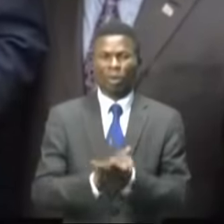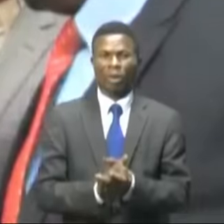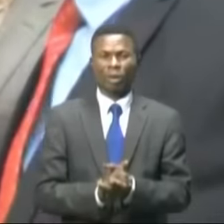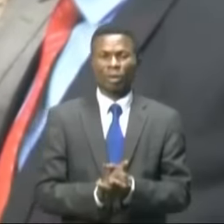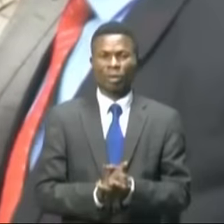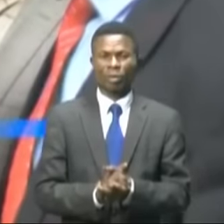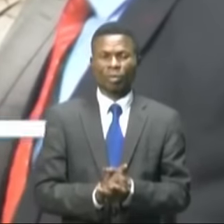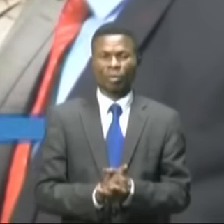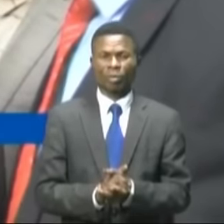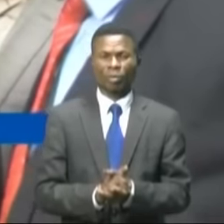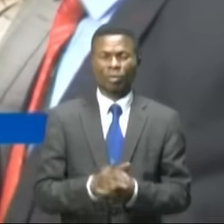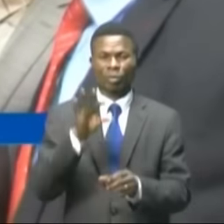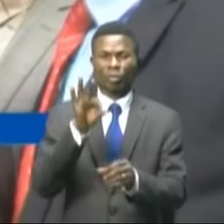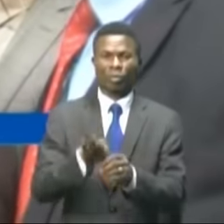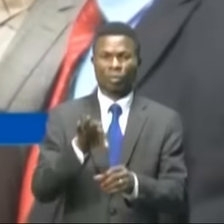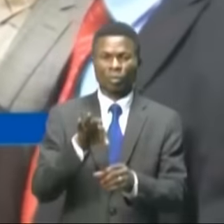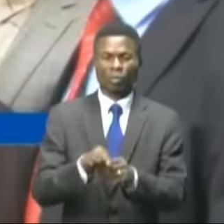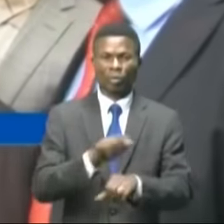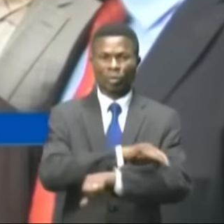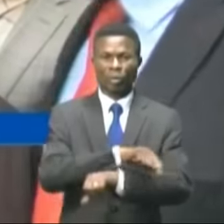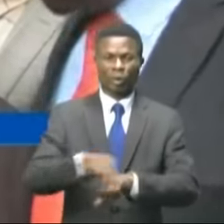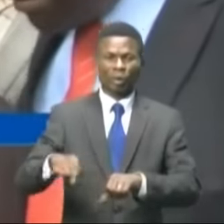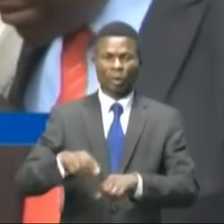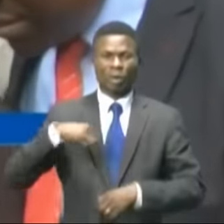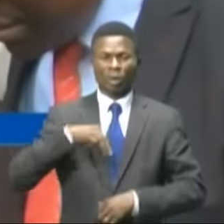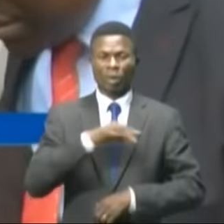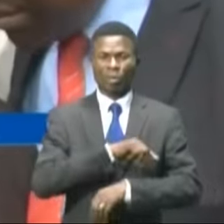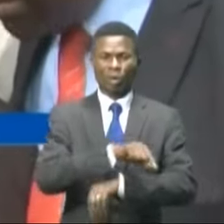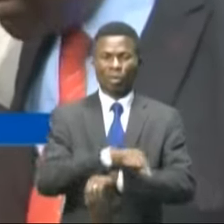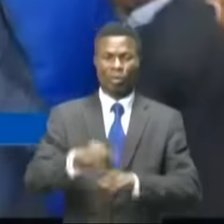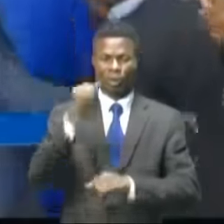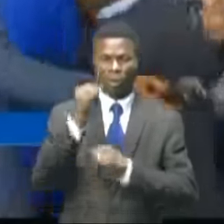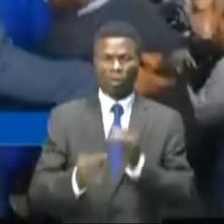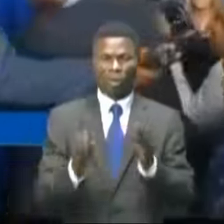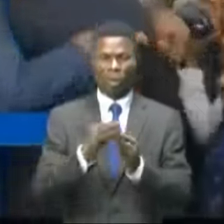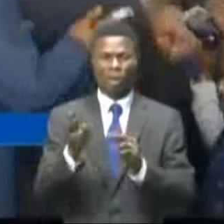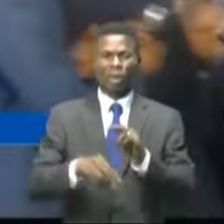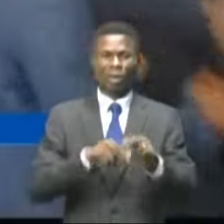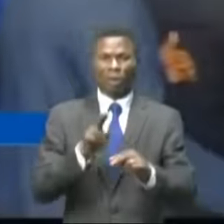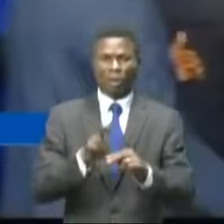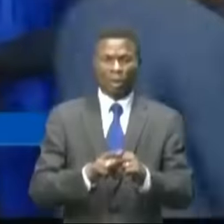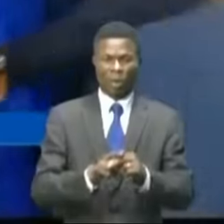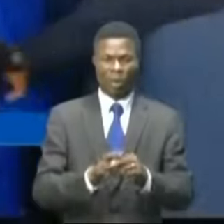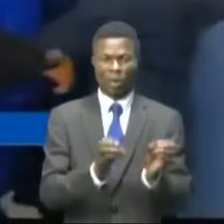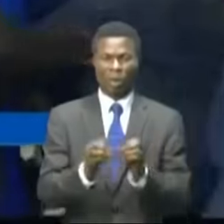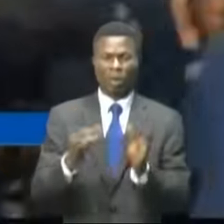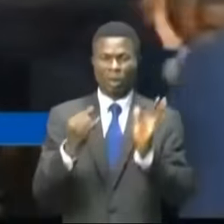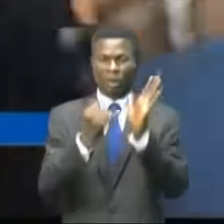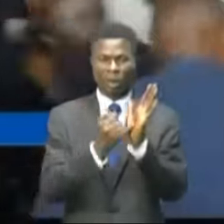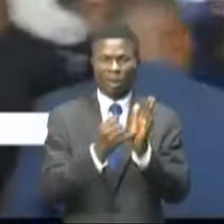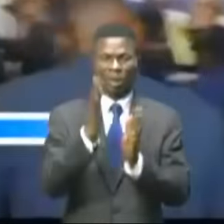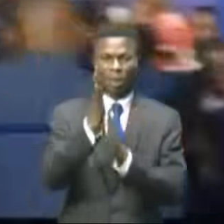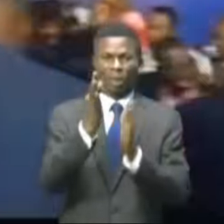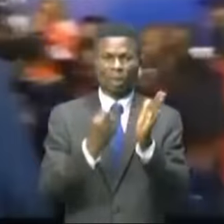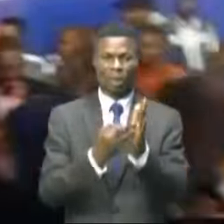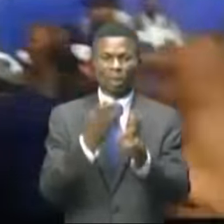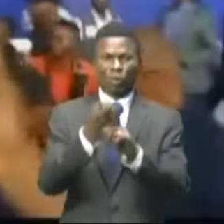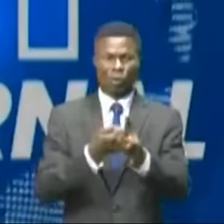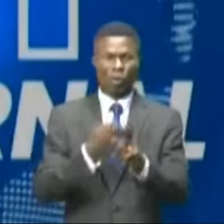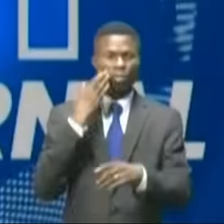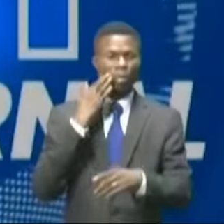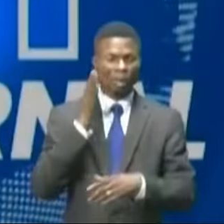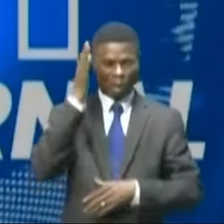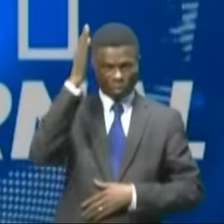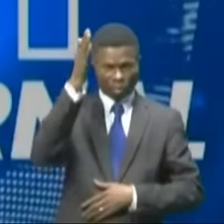majorité. L'élection et l'installation des membres du bureau définitif de l'Assemblée nationale auront lieu le samedi 18 mai prochain.